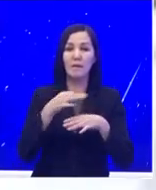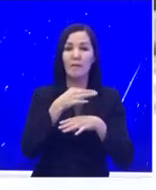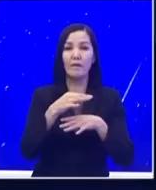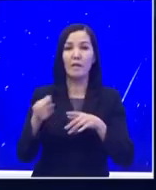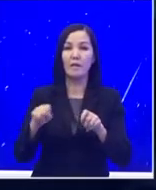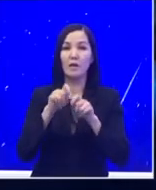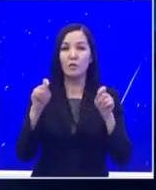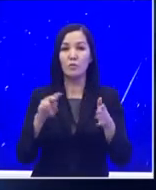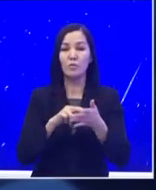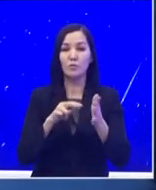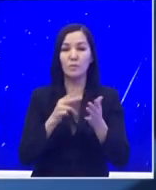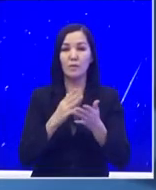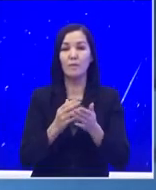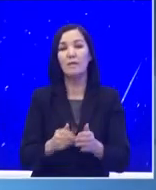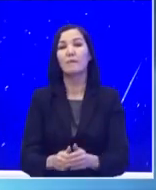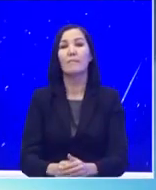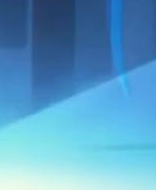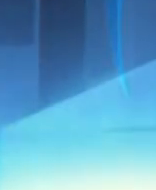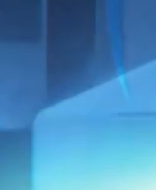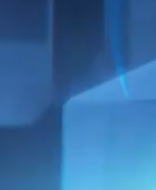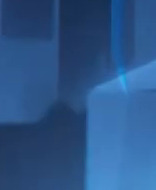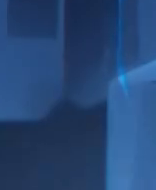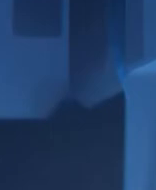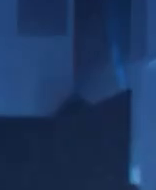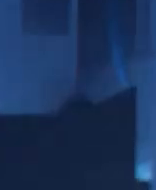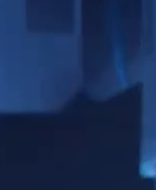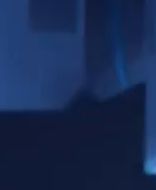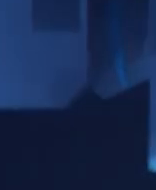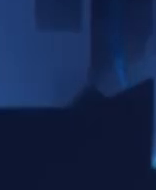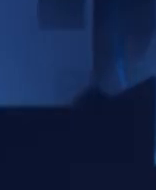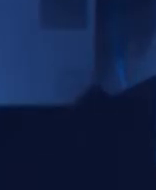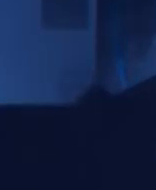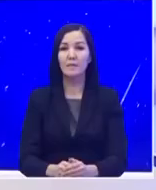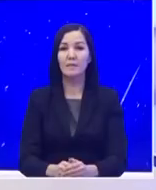бар. Жарқын Нұрланұлы, Асхат Мұсабеков, Жетісу телеарнасы, Іле ауданынан.